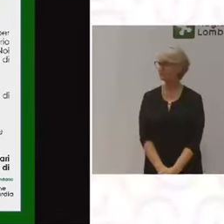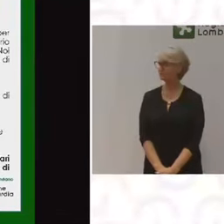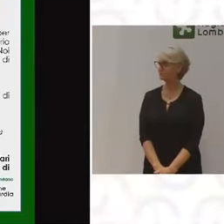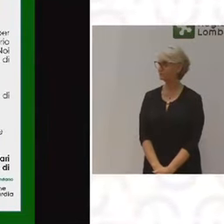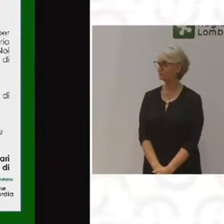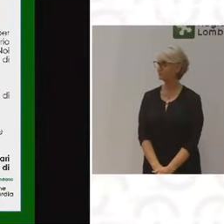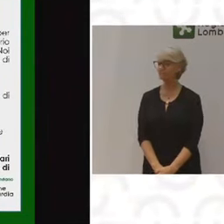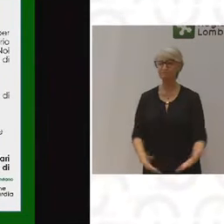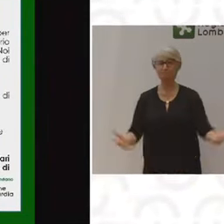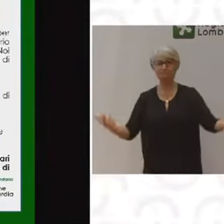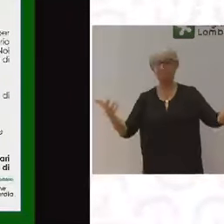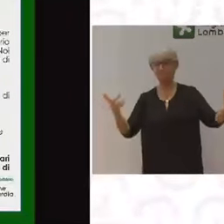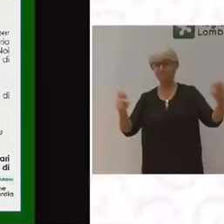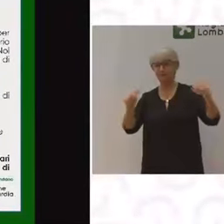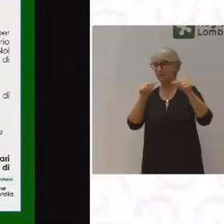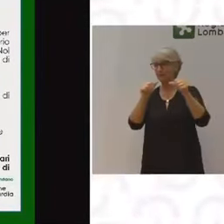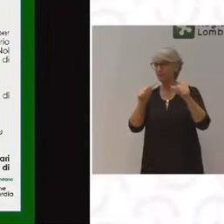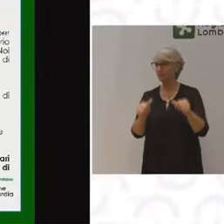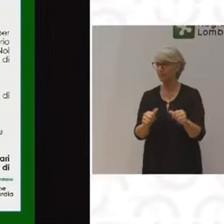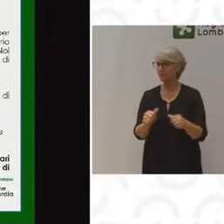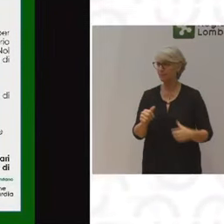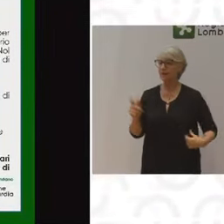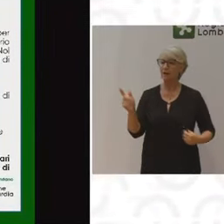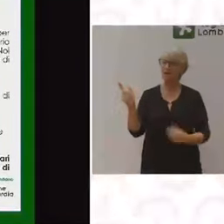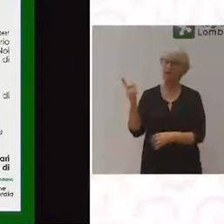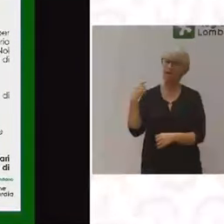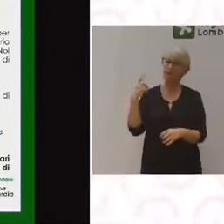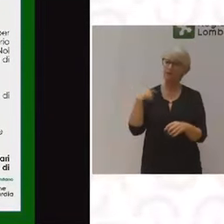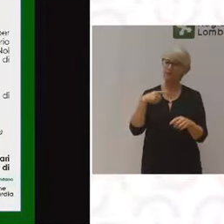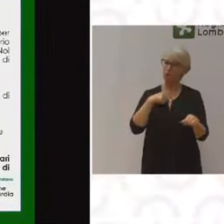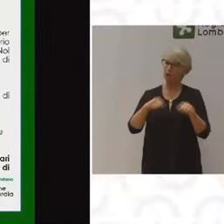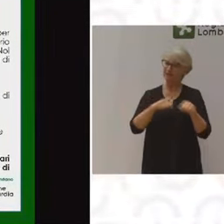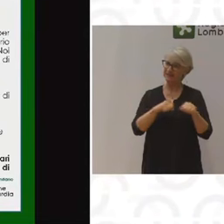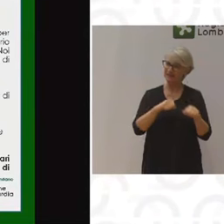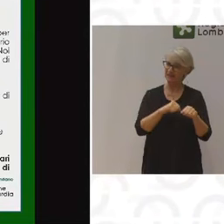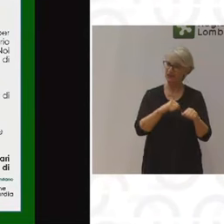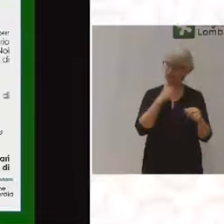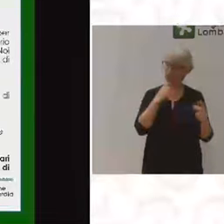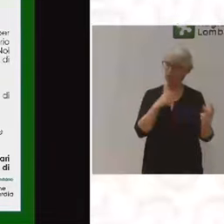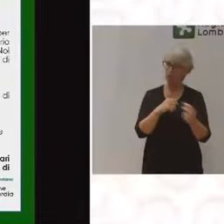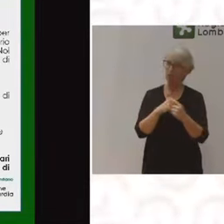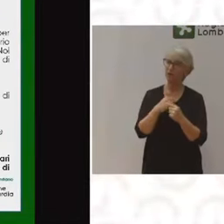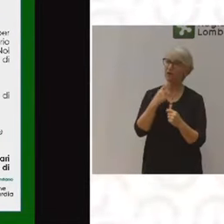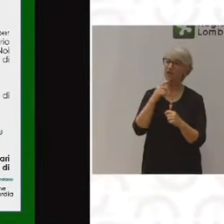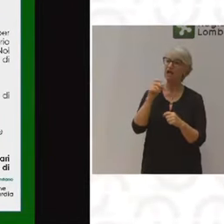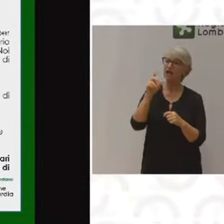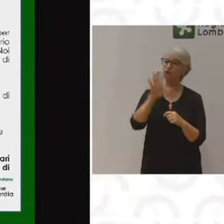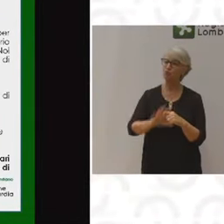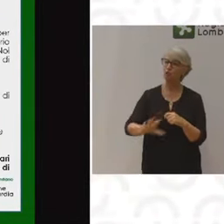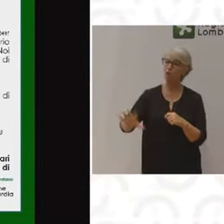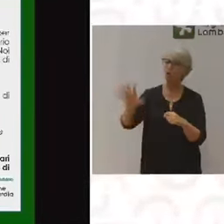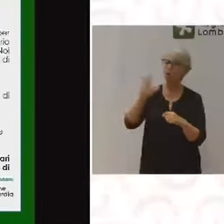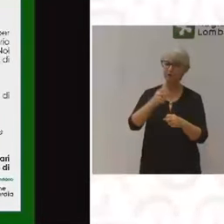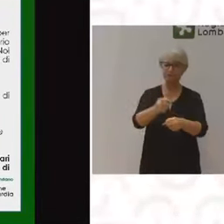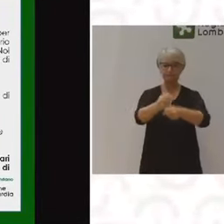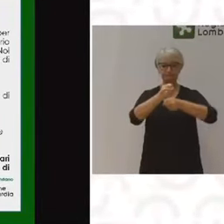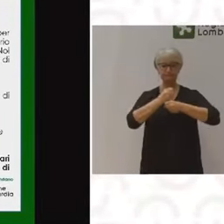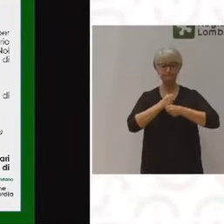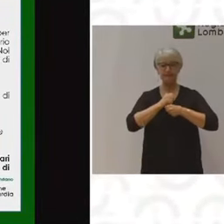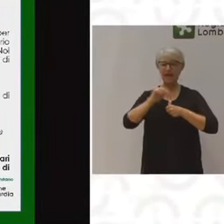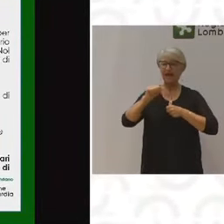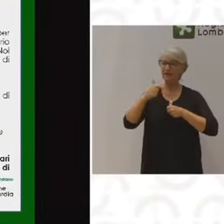La premessa formale, che è già stata anticipata dal mio direttore, ovviamente, è che la Regione Lombardia ha affidato a ATS Brescia un